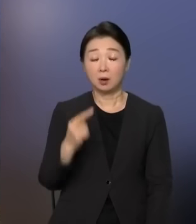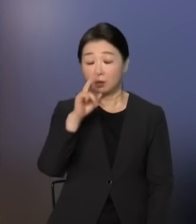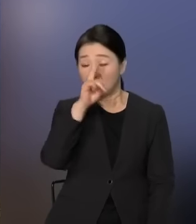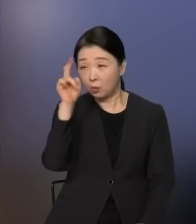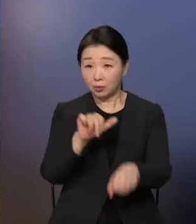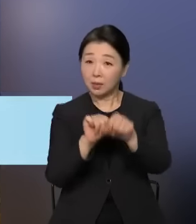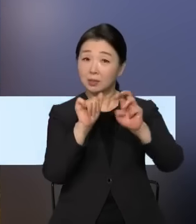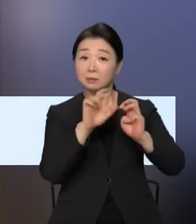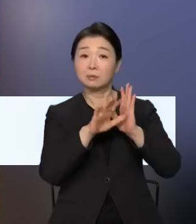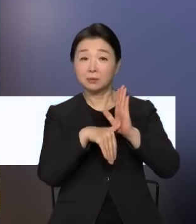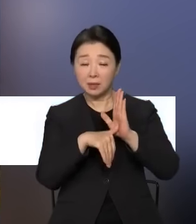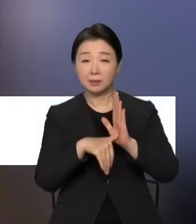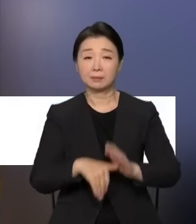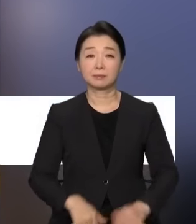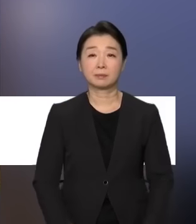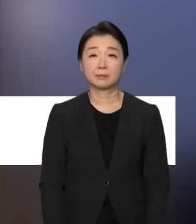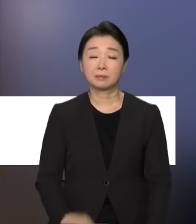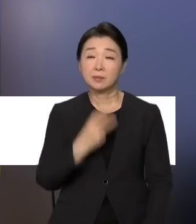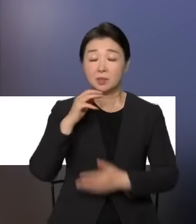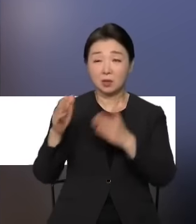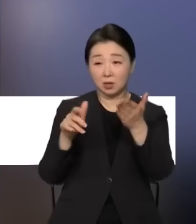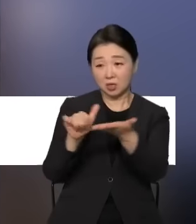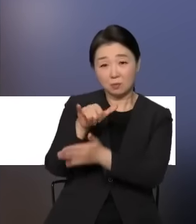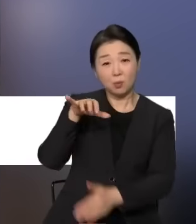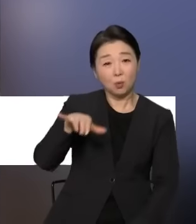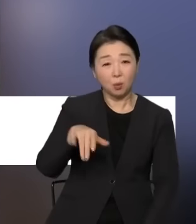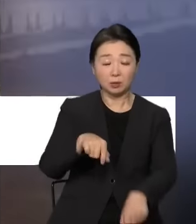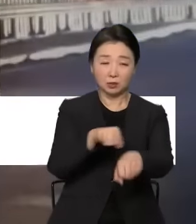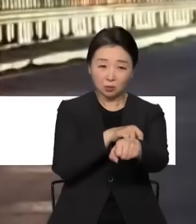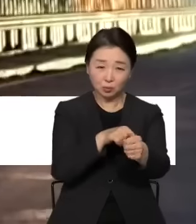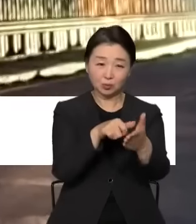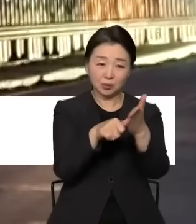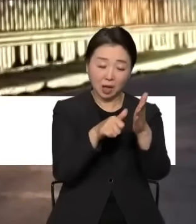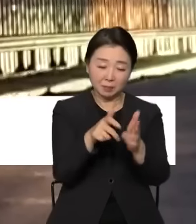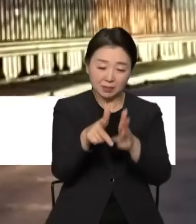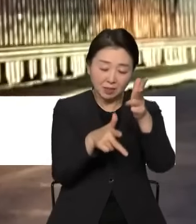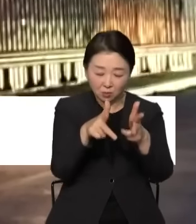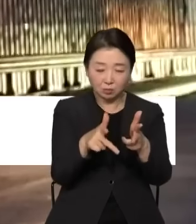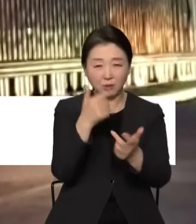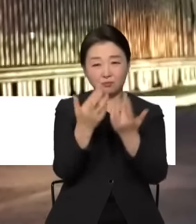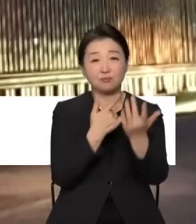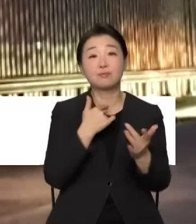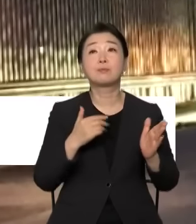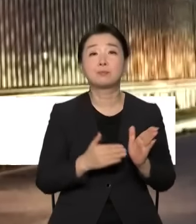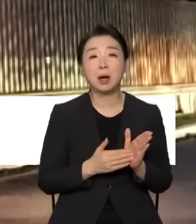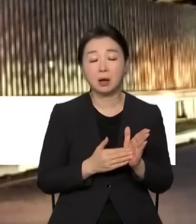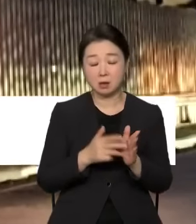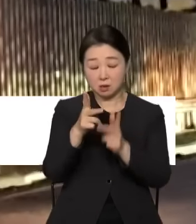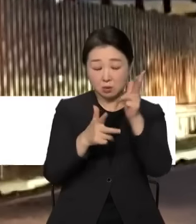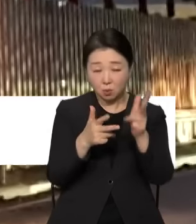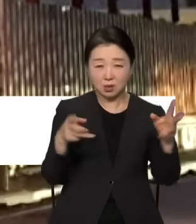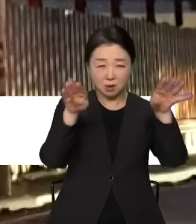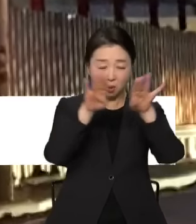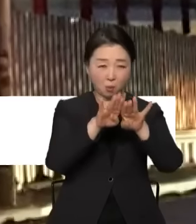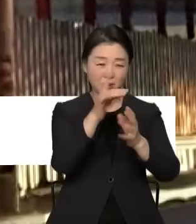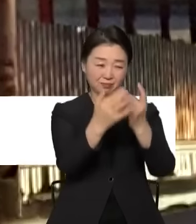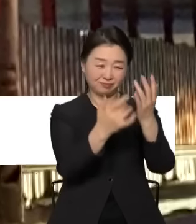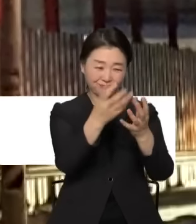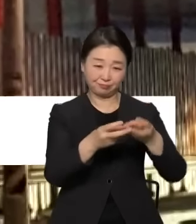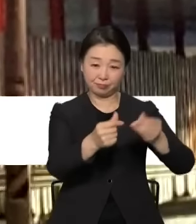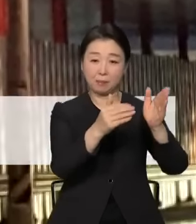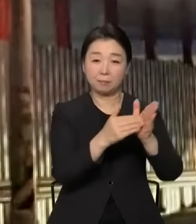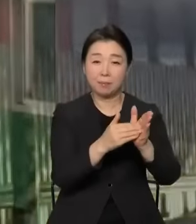5시 반쯤에는 경기 김포의 한 특수장비 제조 공장에서도 불이 났는데요. 공장 건물 한 개동을 태우고 화재